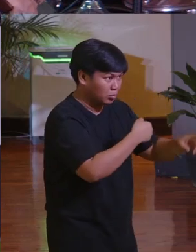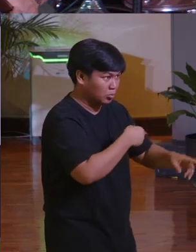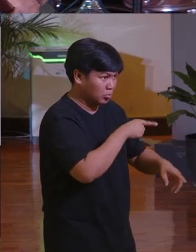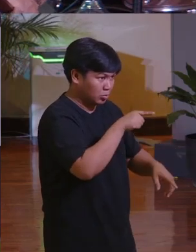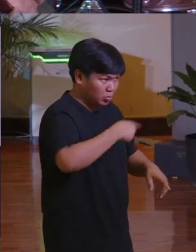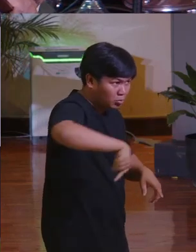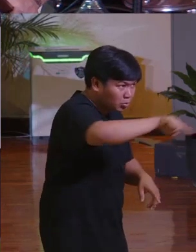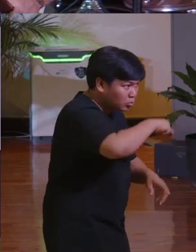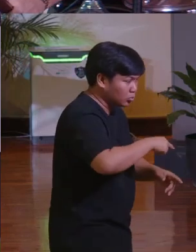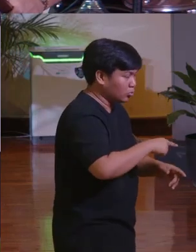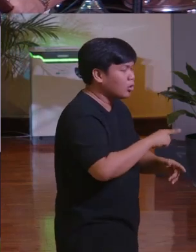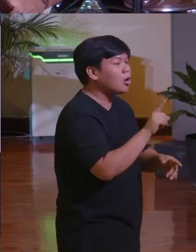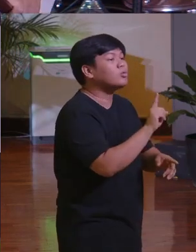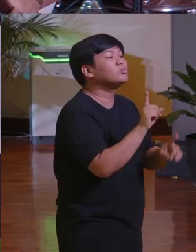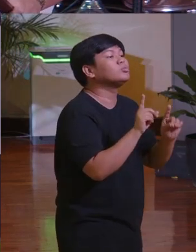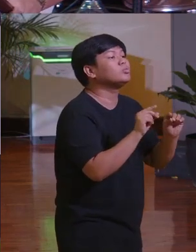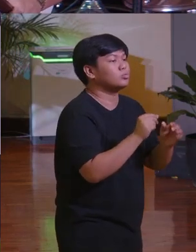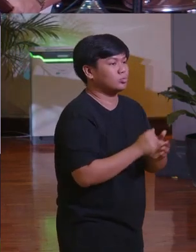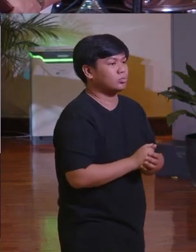Sila ang inyong Nineveh.